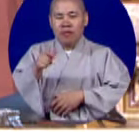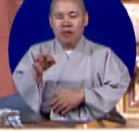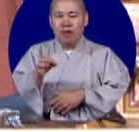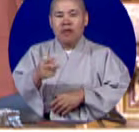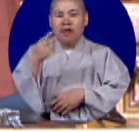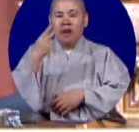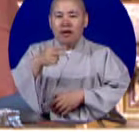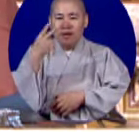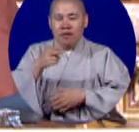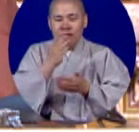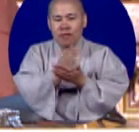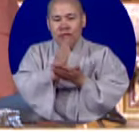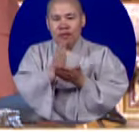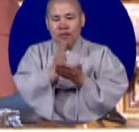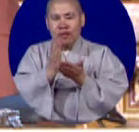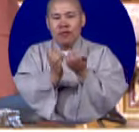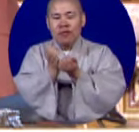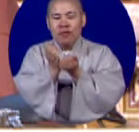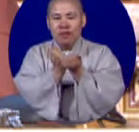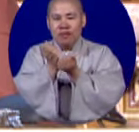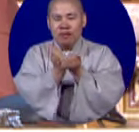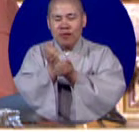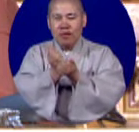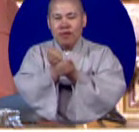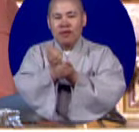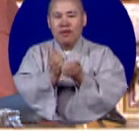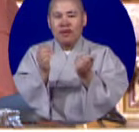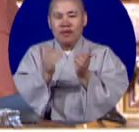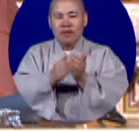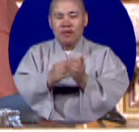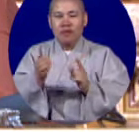2000가지로 설명을 했어요. 그 부처님 세계를.